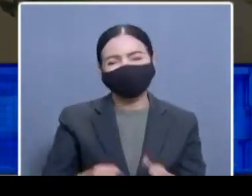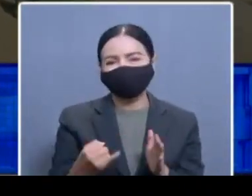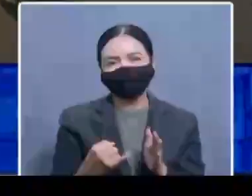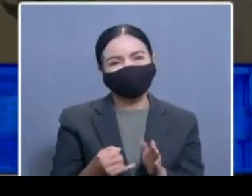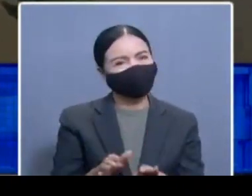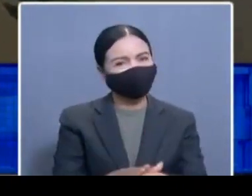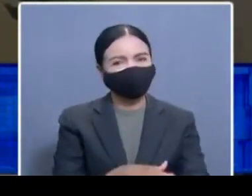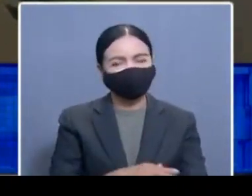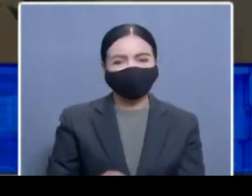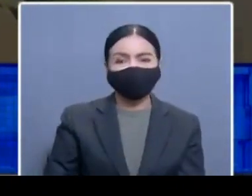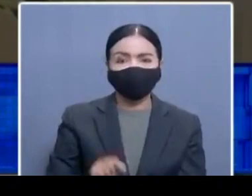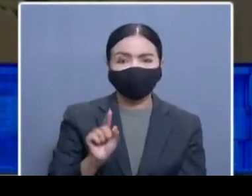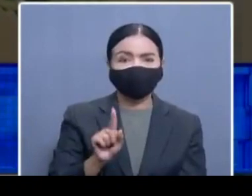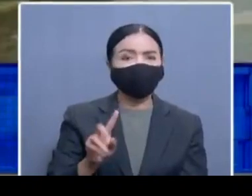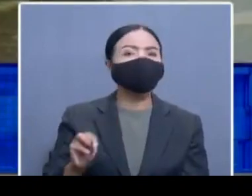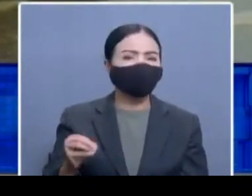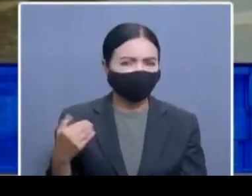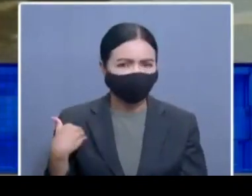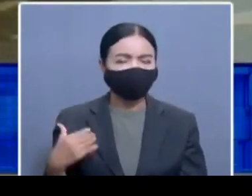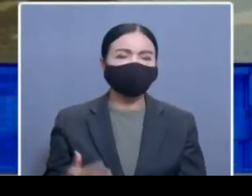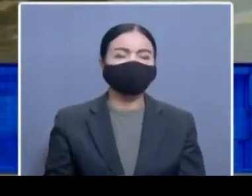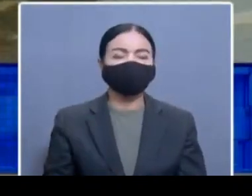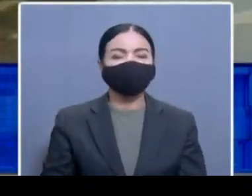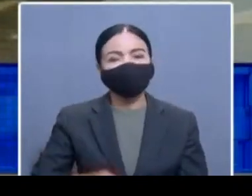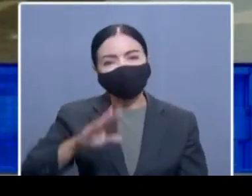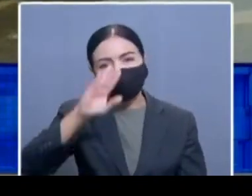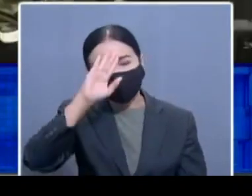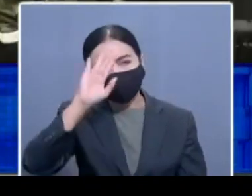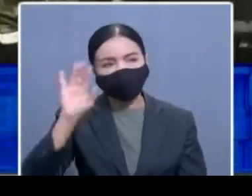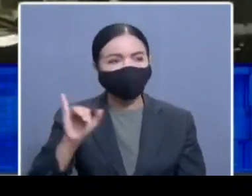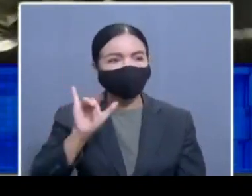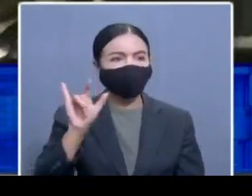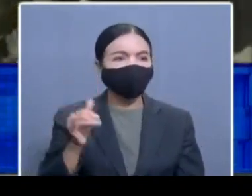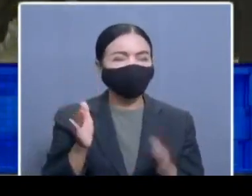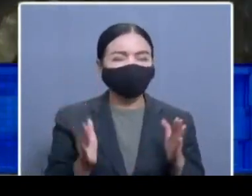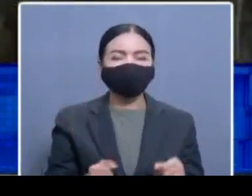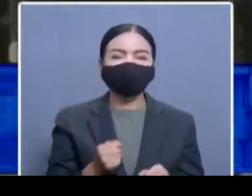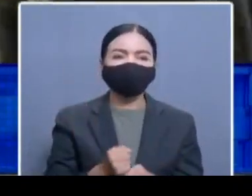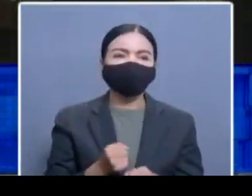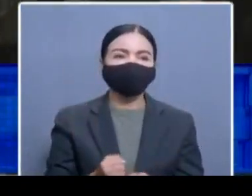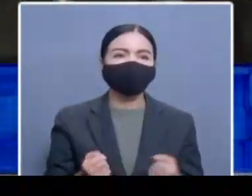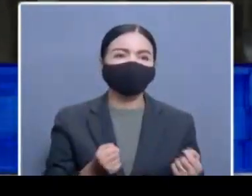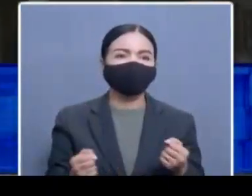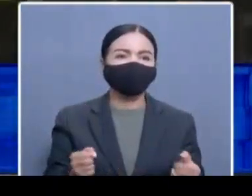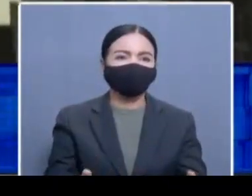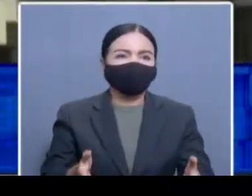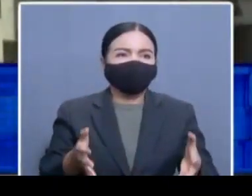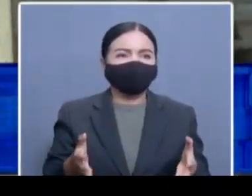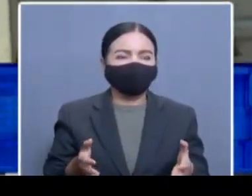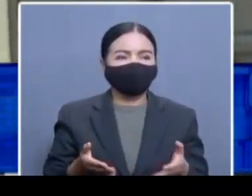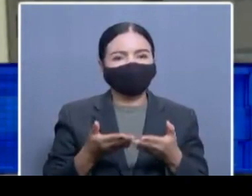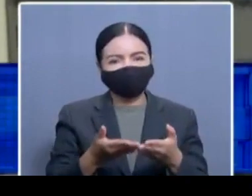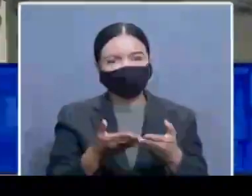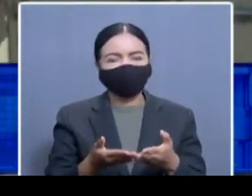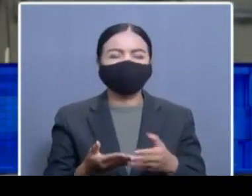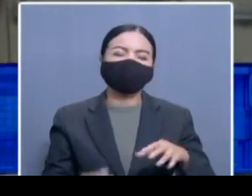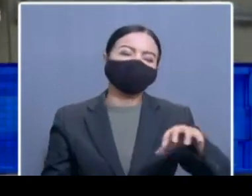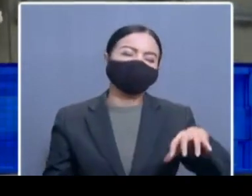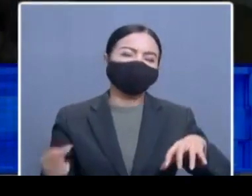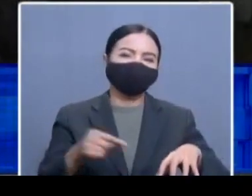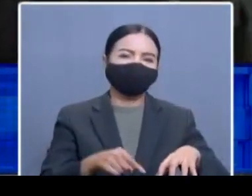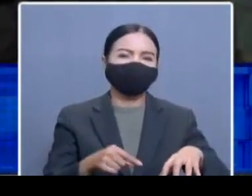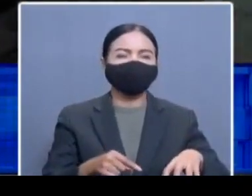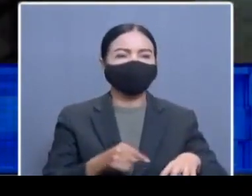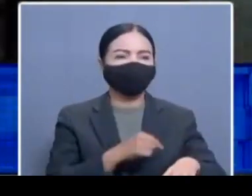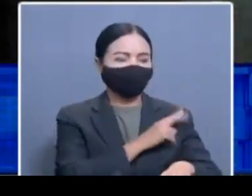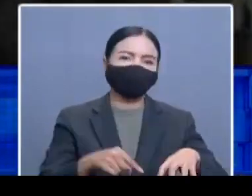ยังสูงเกือบ1เมตรครับทำให้ผู้ป่วยและก็ญาติรวมทั้งเจ้าหน้าที่ยังต้องนั่งรถบรรทุกขนาดใหญ่หรือว่าเรือเข้าไปที่โรงพยาบาล